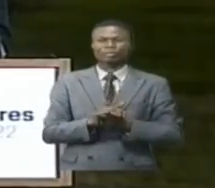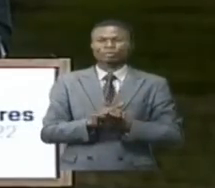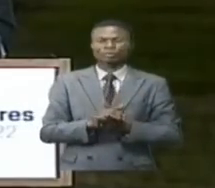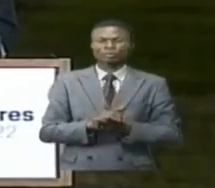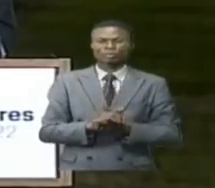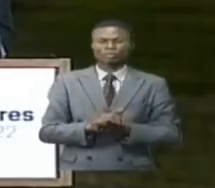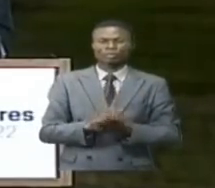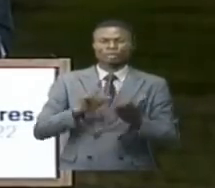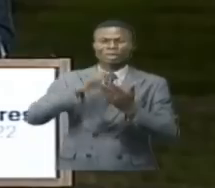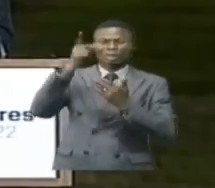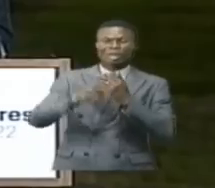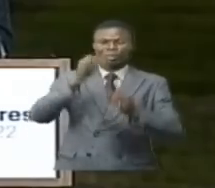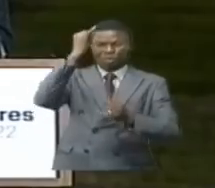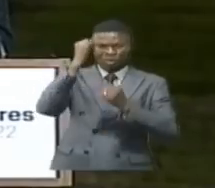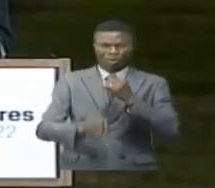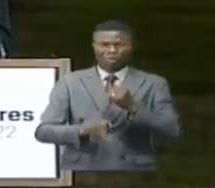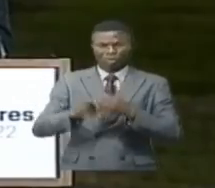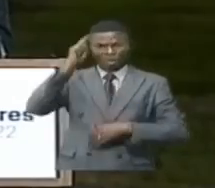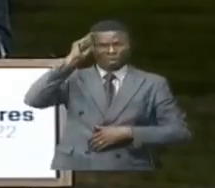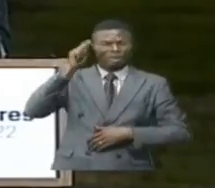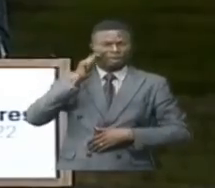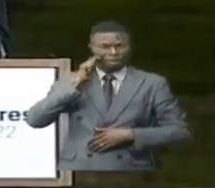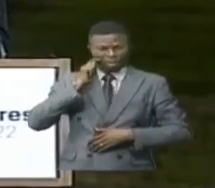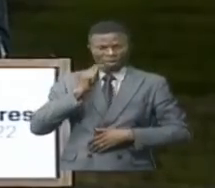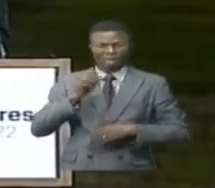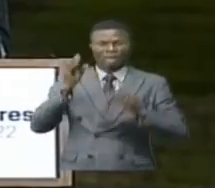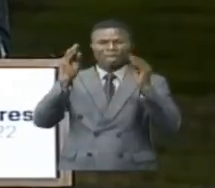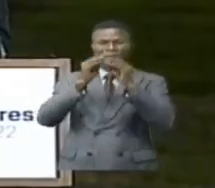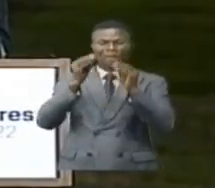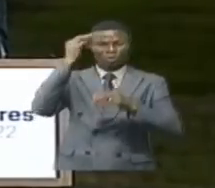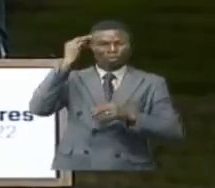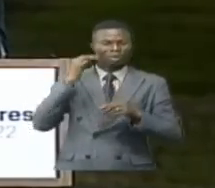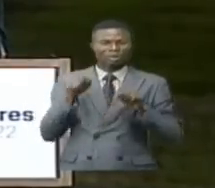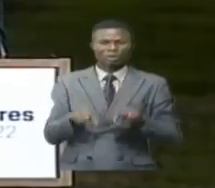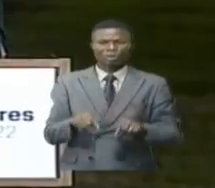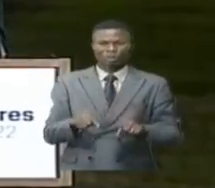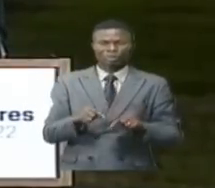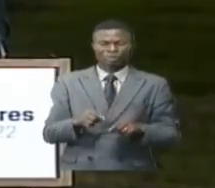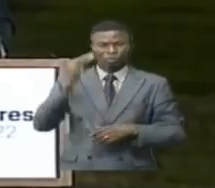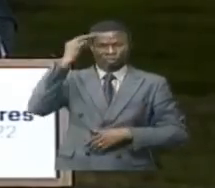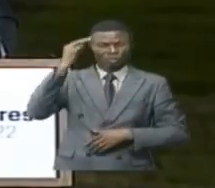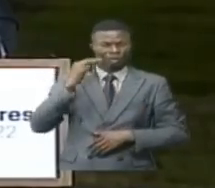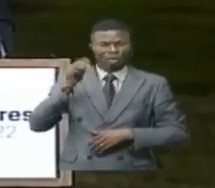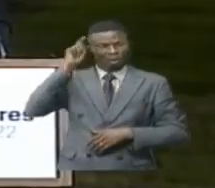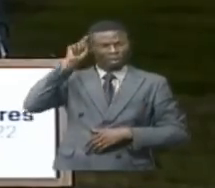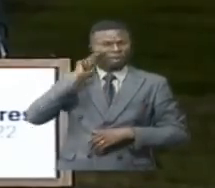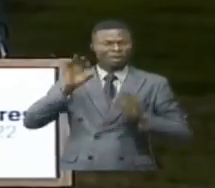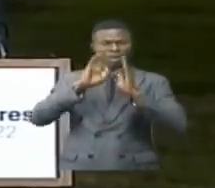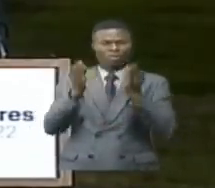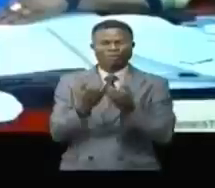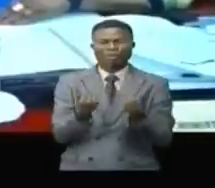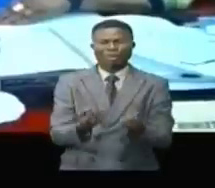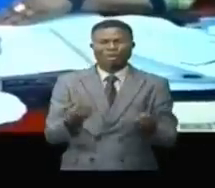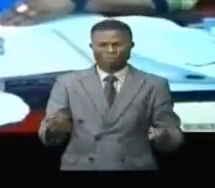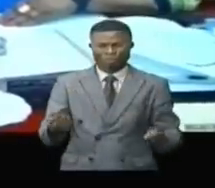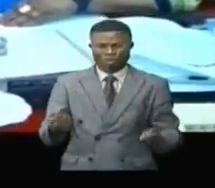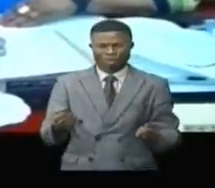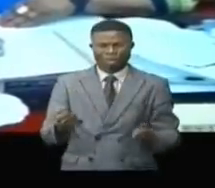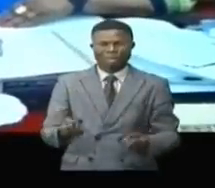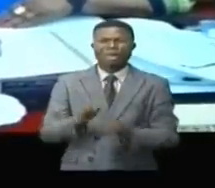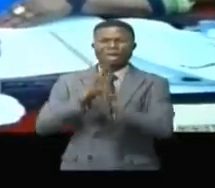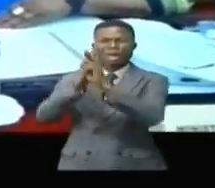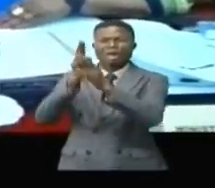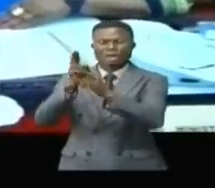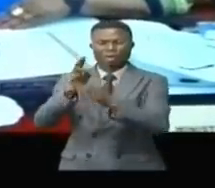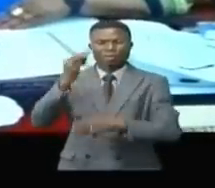Dernier projet de texte soumis au Conseil des ministres de ce jour. La ministre du Genre, Famille et Enfants a soumis au